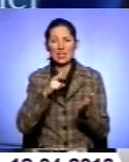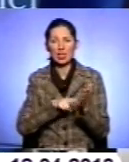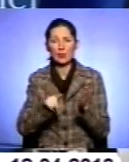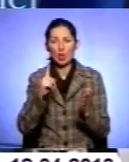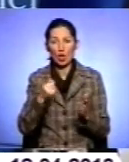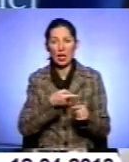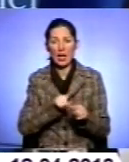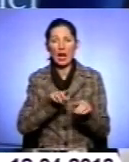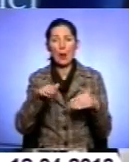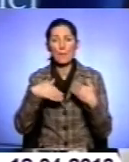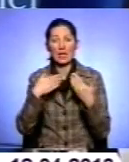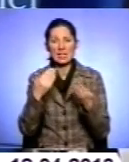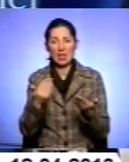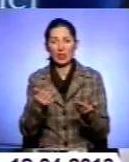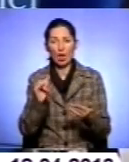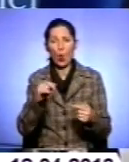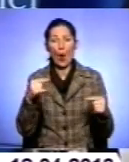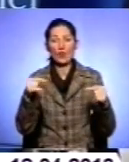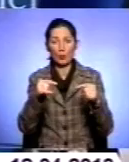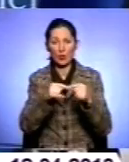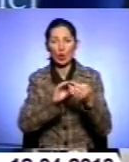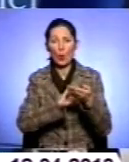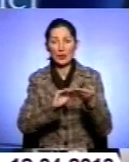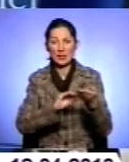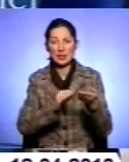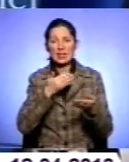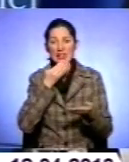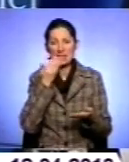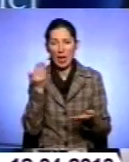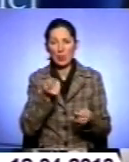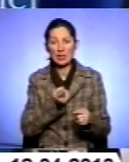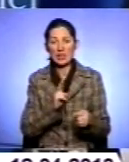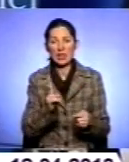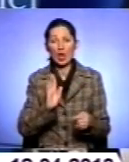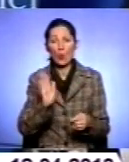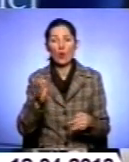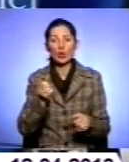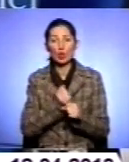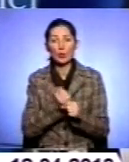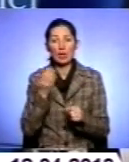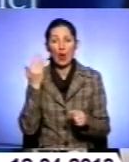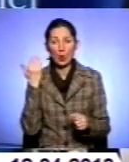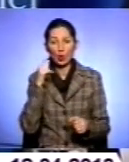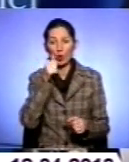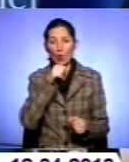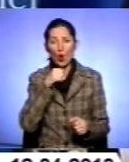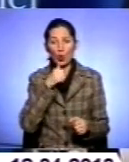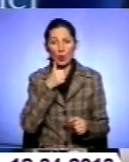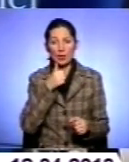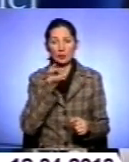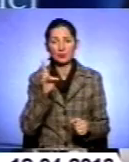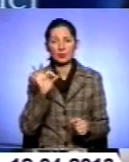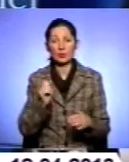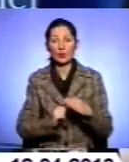яка представлена у відповідному запиті, який був зроблений в минулому році на